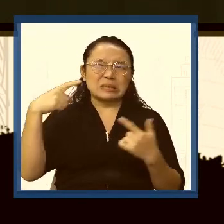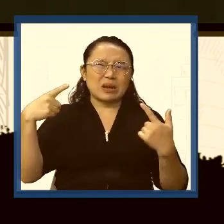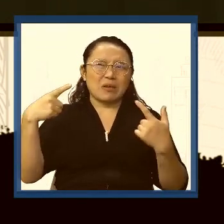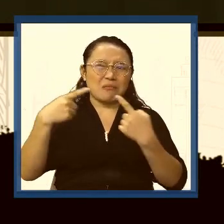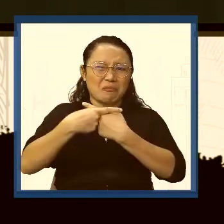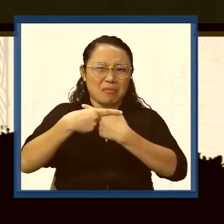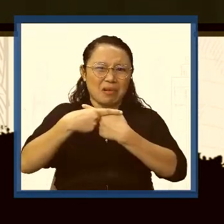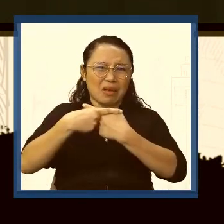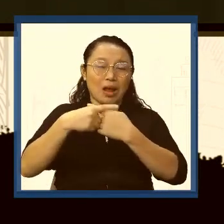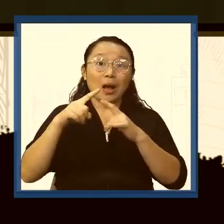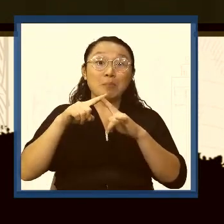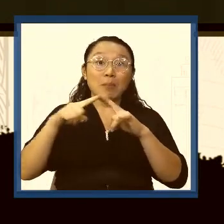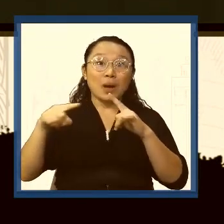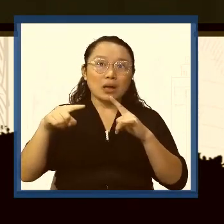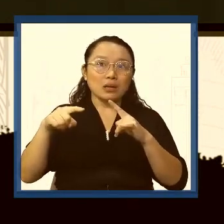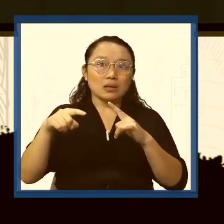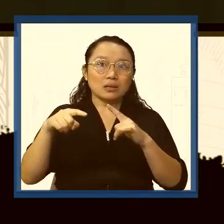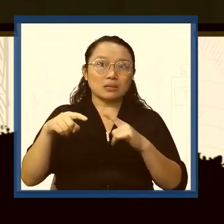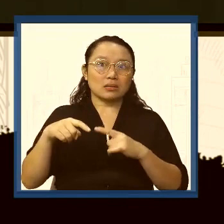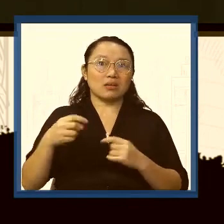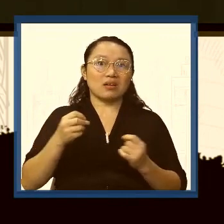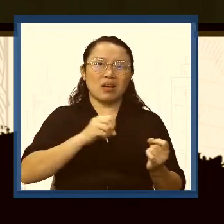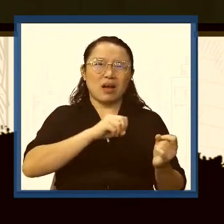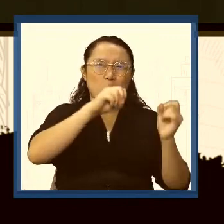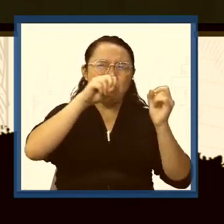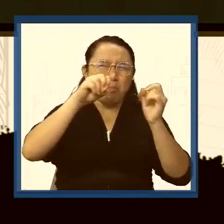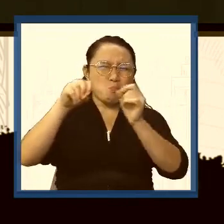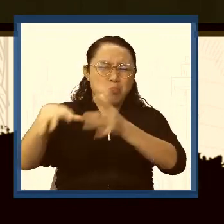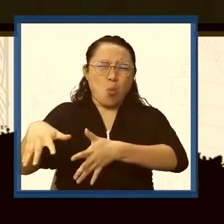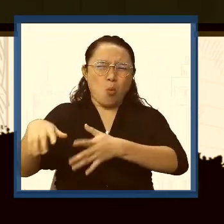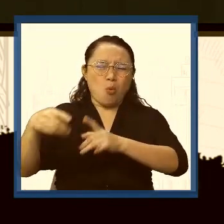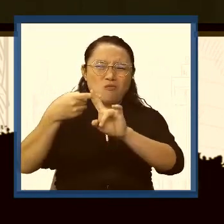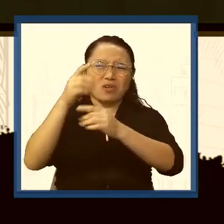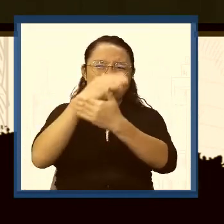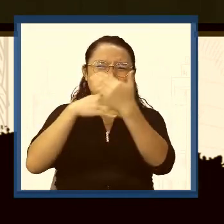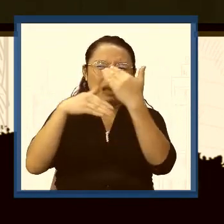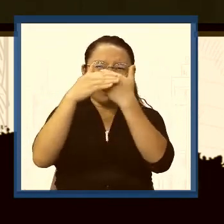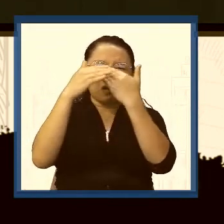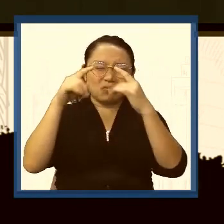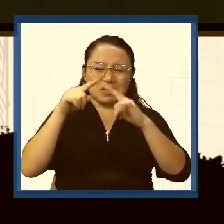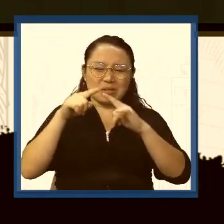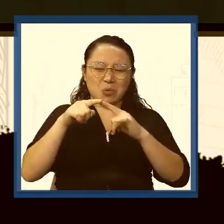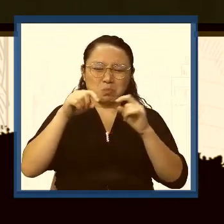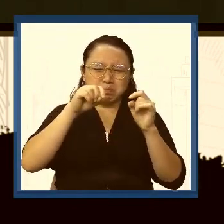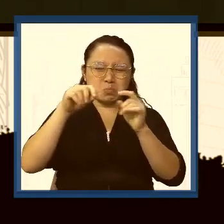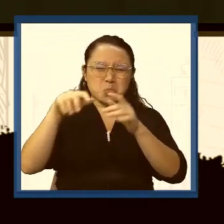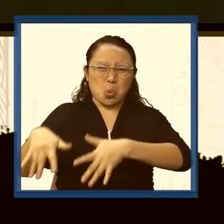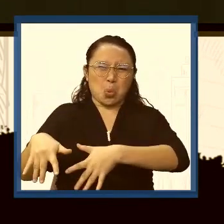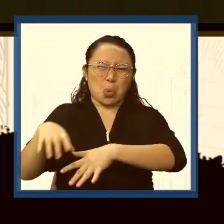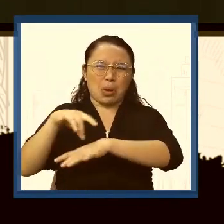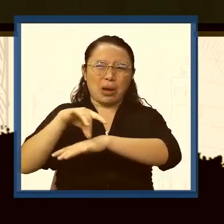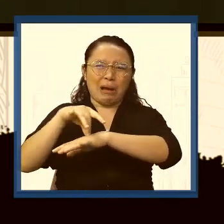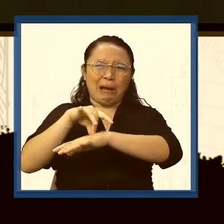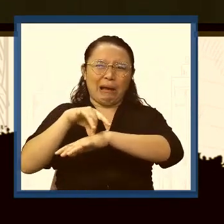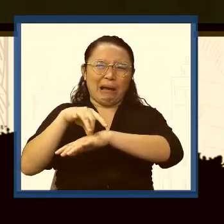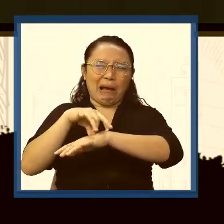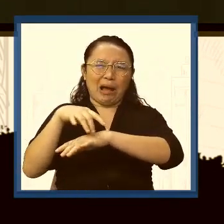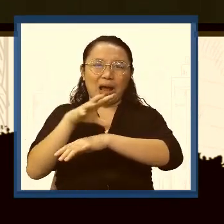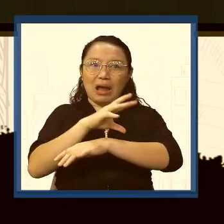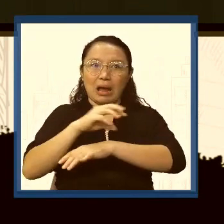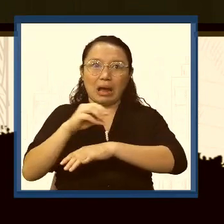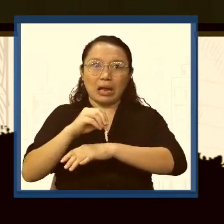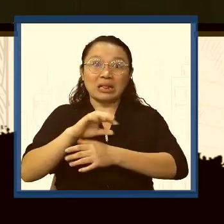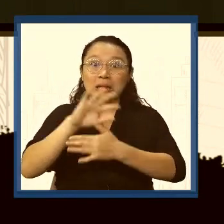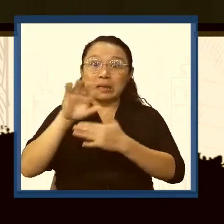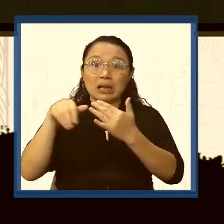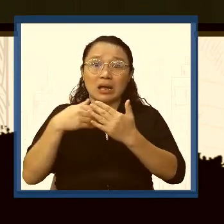langit, iyang gilaglag o gipanglabay dinis kalibutan o dito sila nahimo nga nagbasol sa diha nga